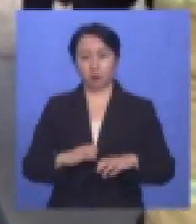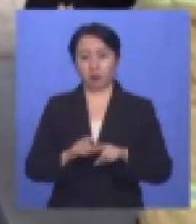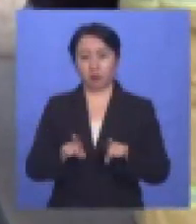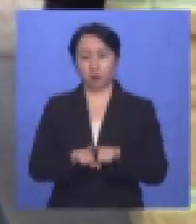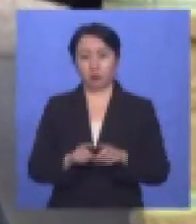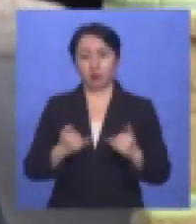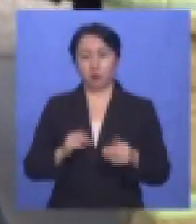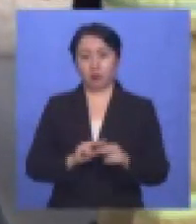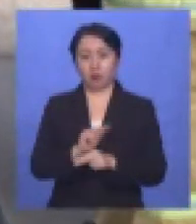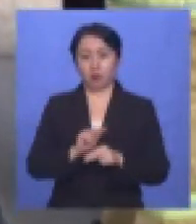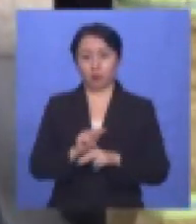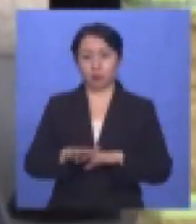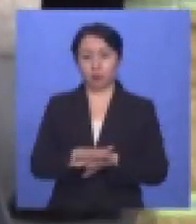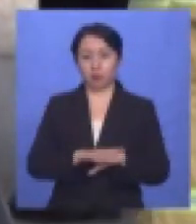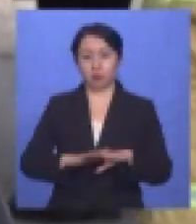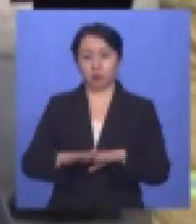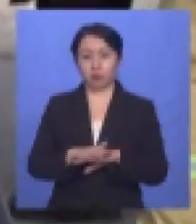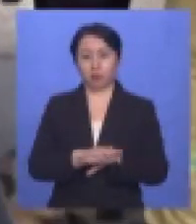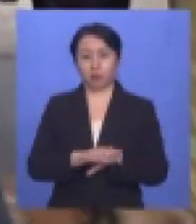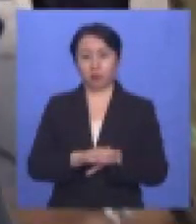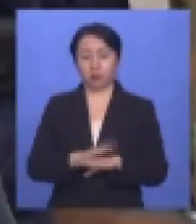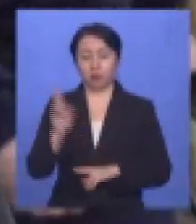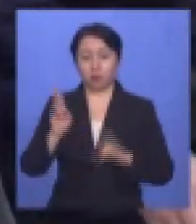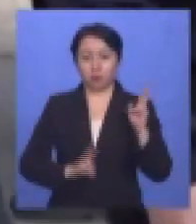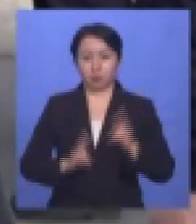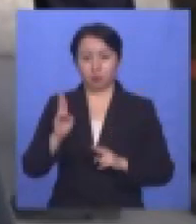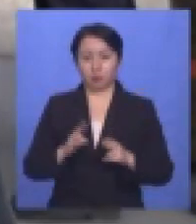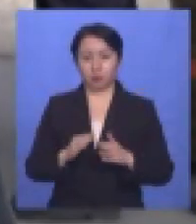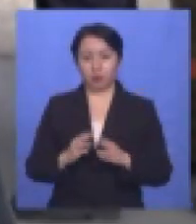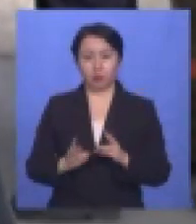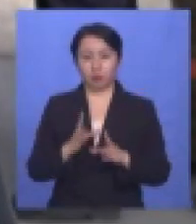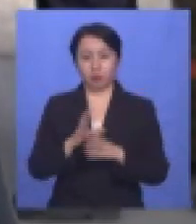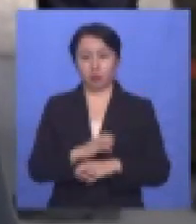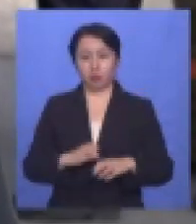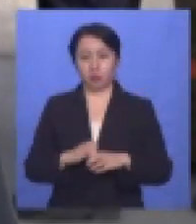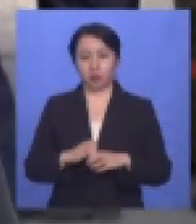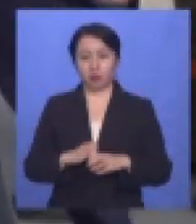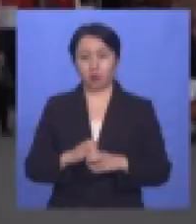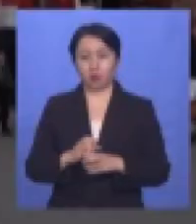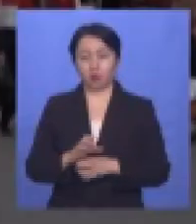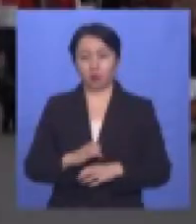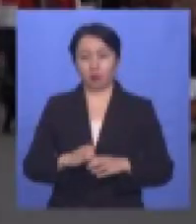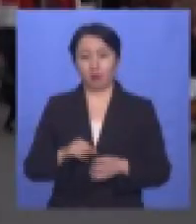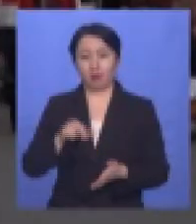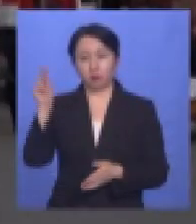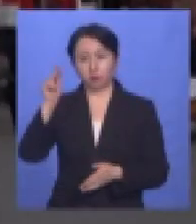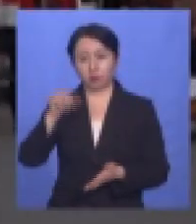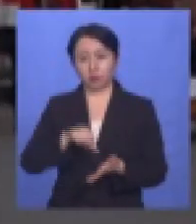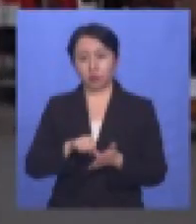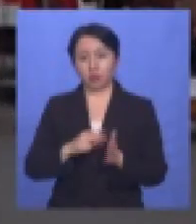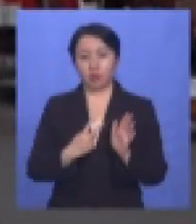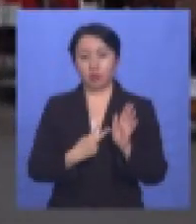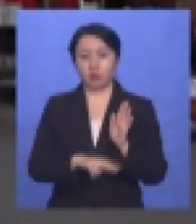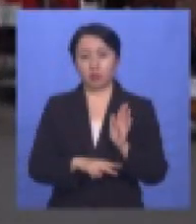также для обучения населения правилам действия при пожарах в зданиях повышенной этажности. В учении участвовали